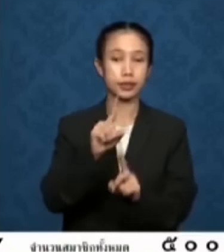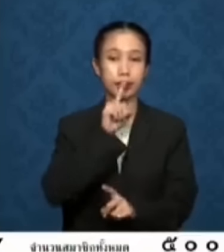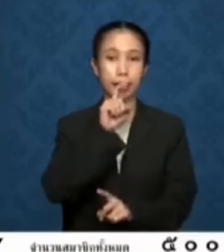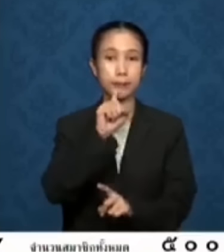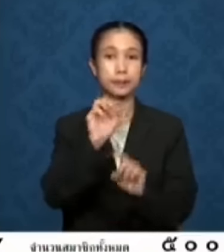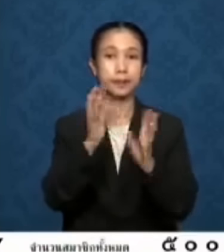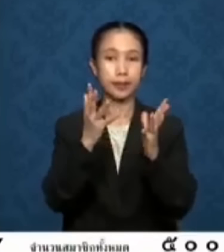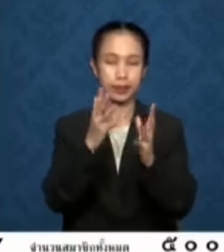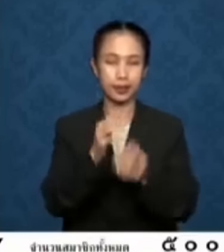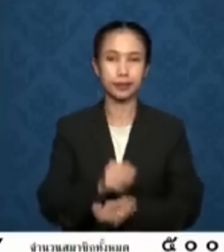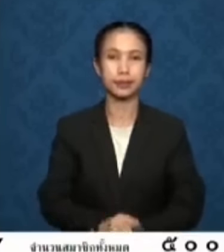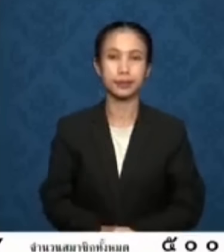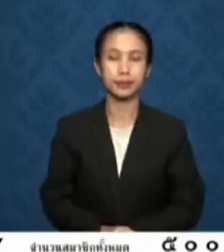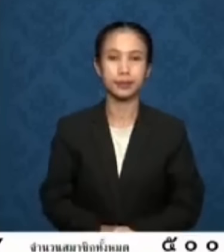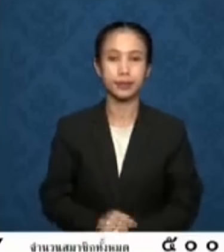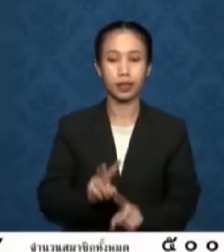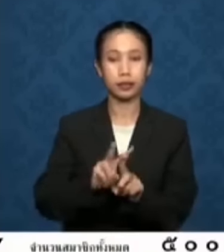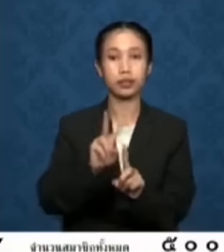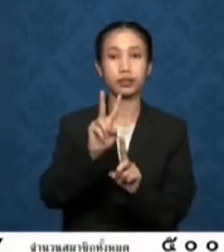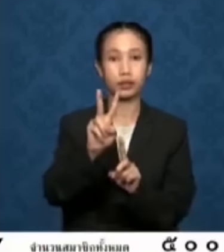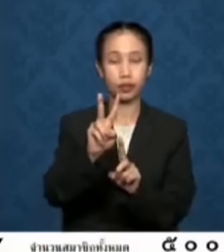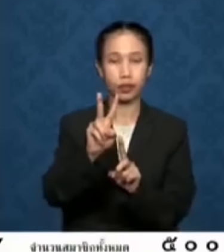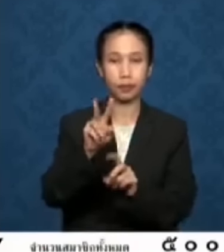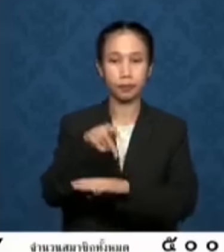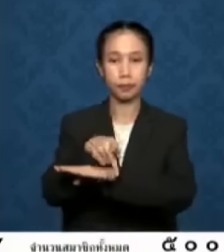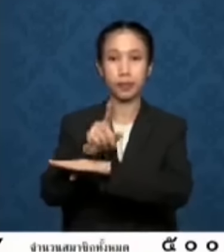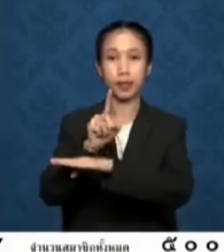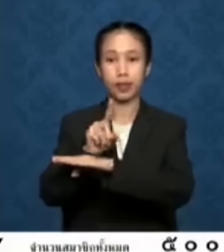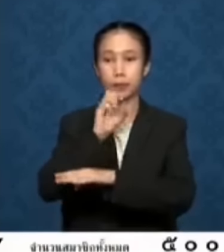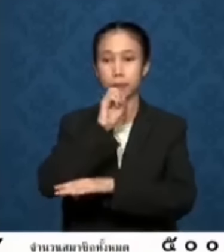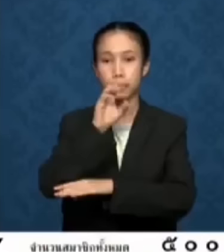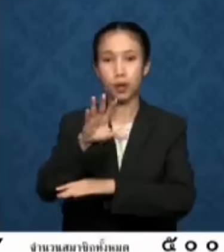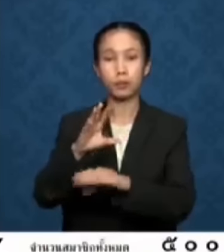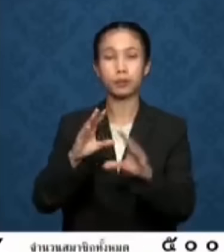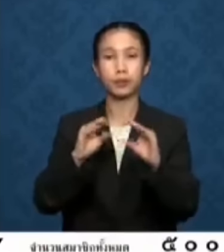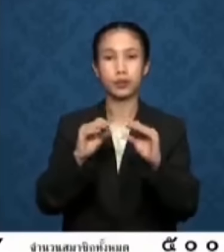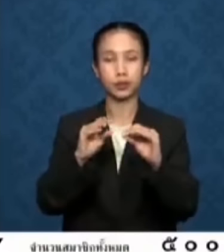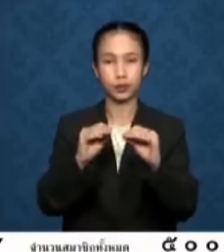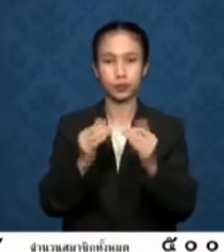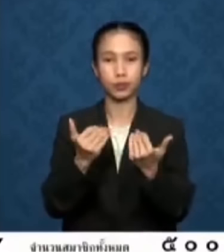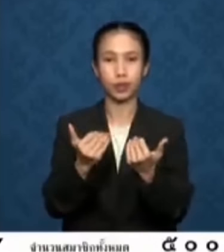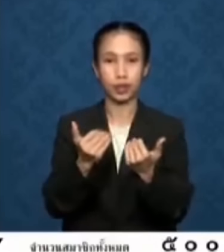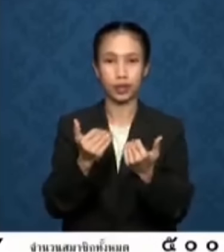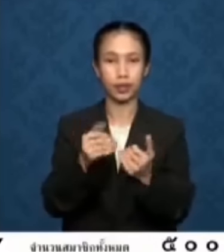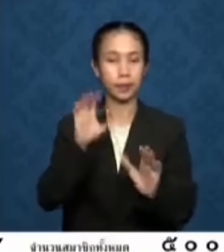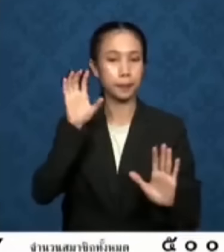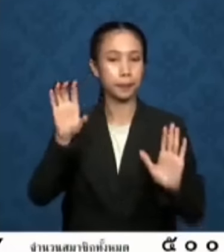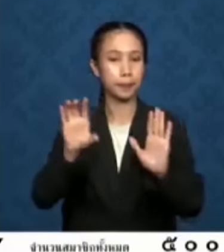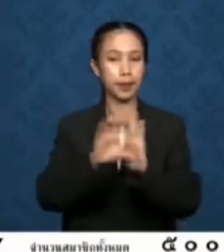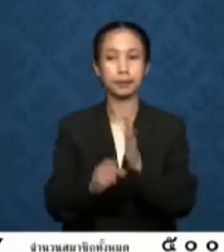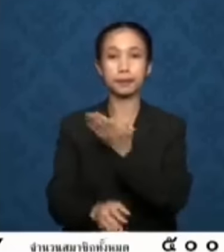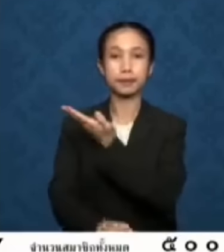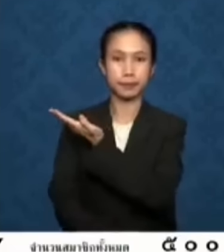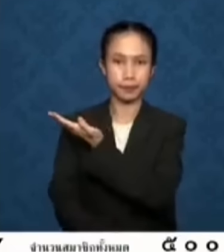ครับระเบียบวาระที่2เรื่องที่ประธานแจ้งต่อที่ประชุมครับขอเชิญสไลด์ด้วยนะครับ